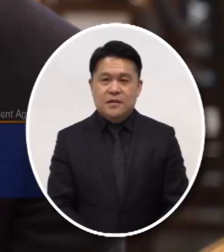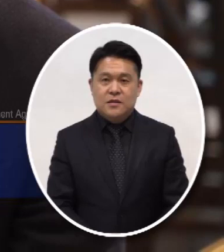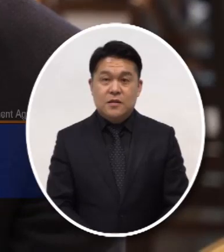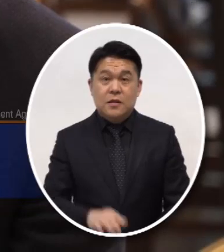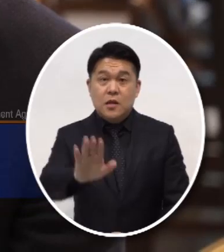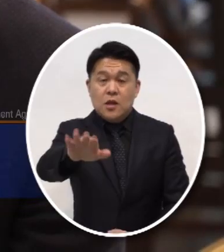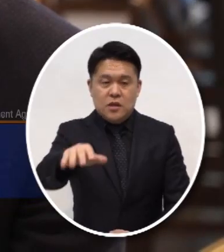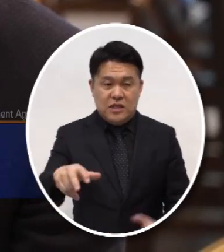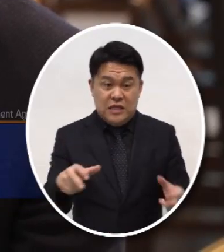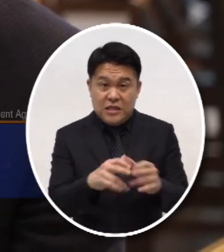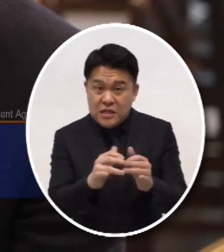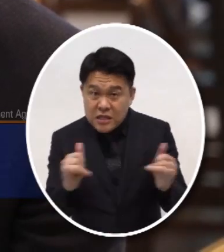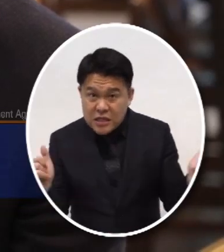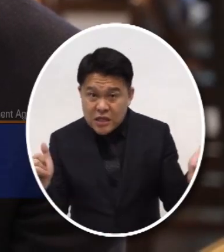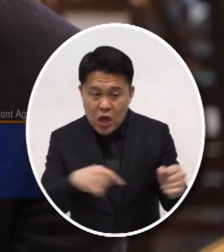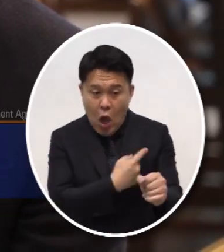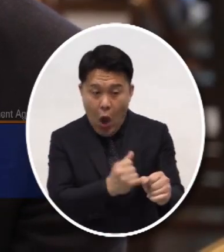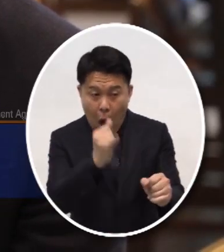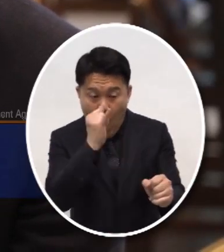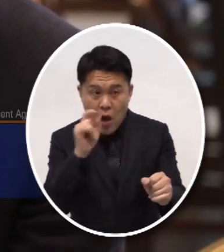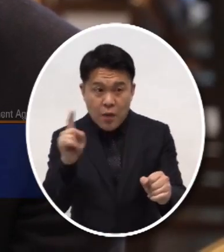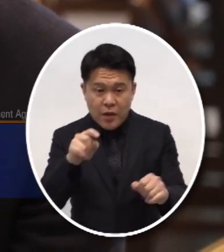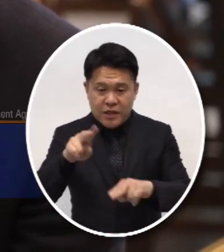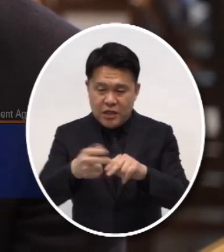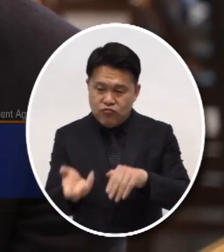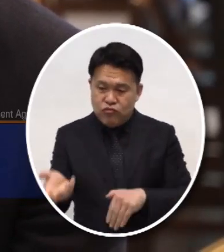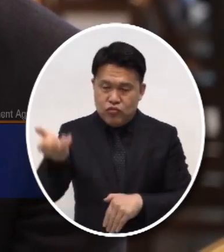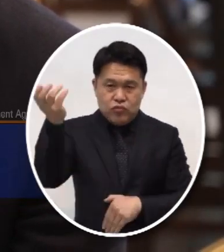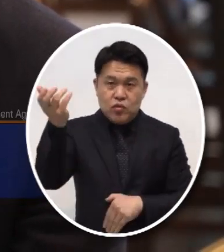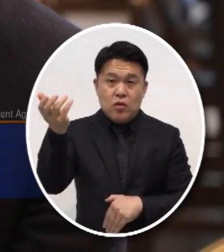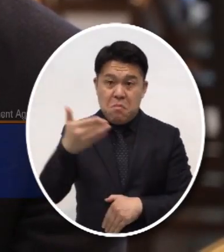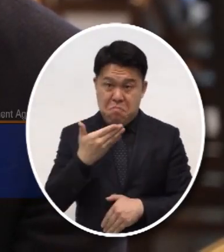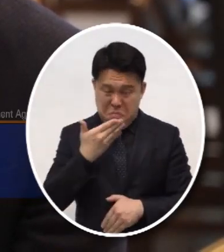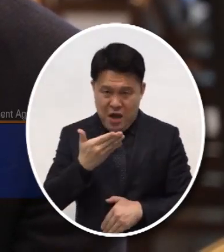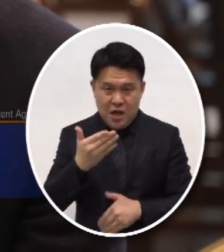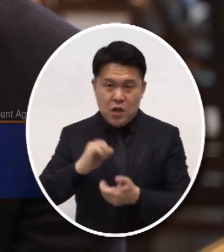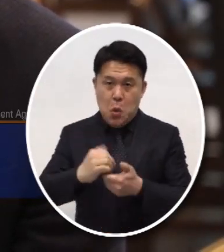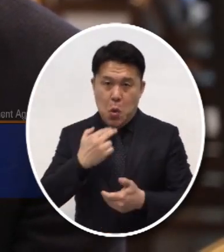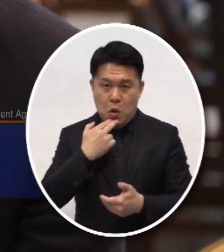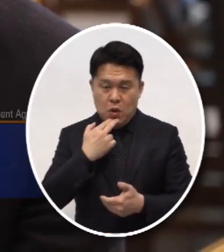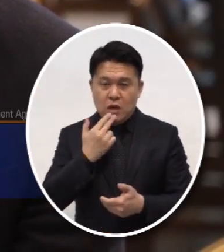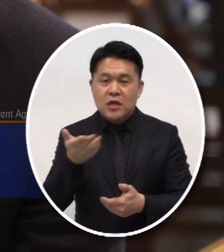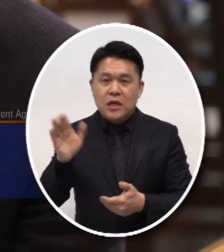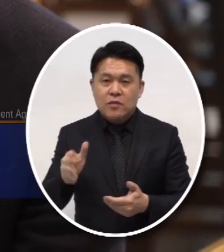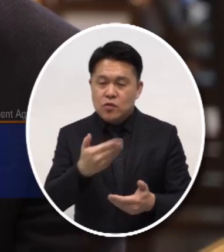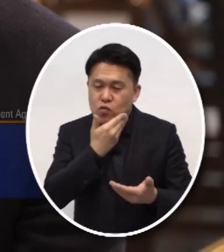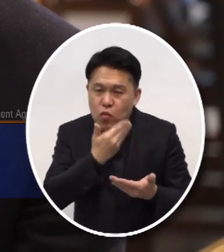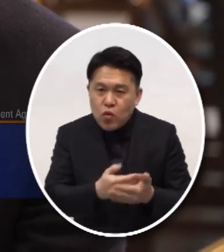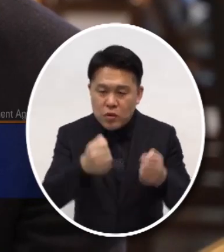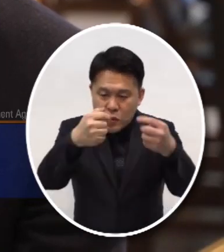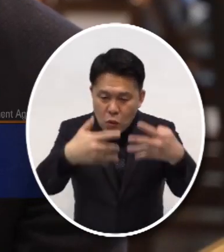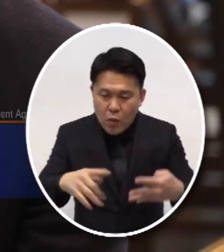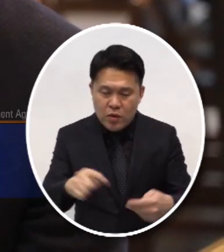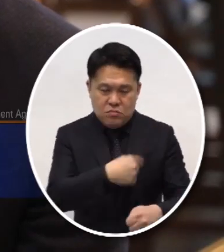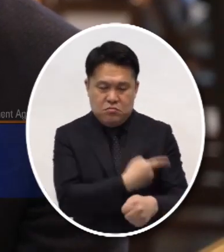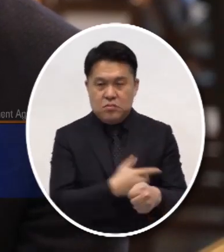실력 있는 장애인은 승격에 제한을 두지 않게 또 그 실력을 갖춰야 되는 건